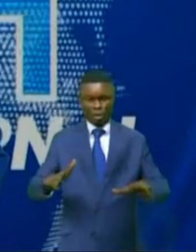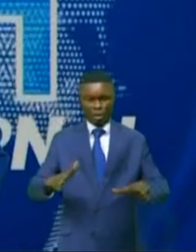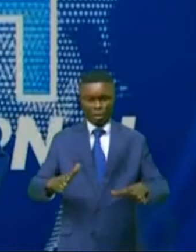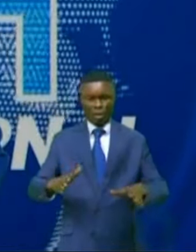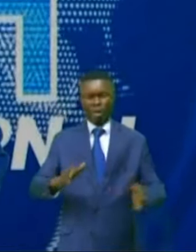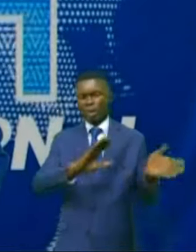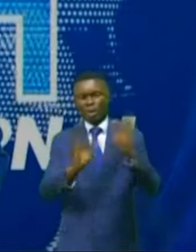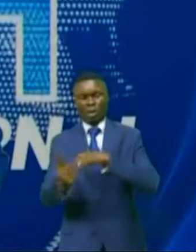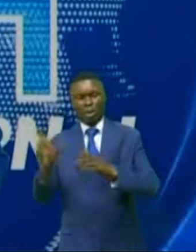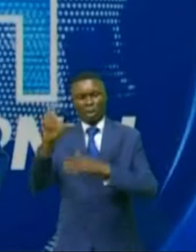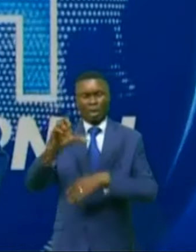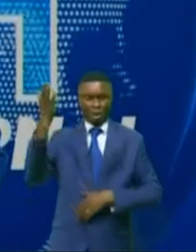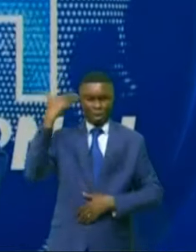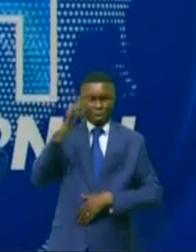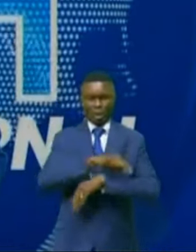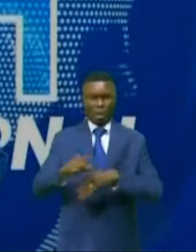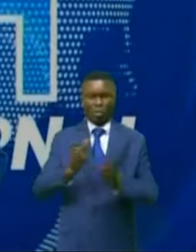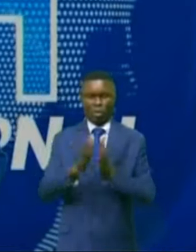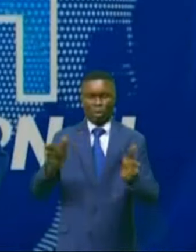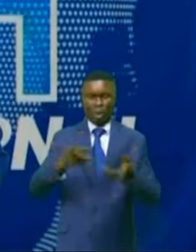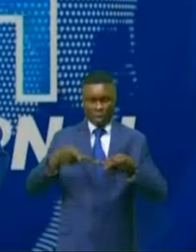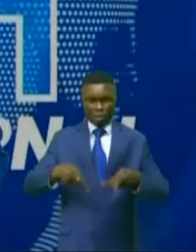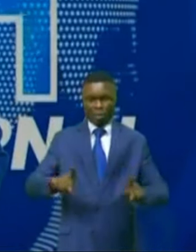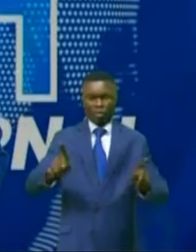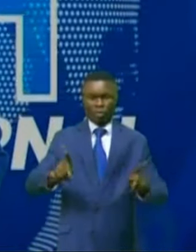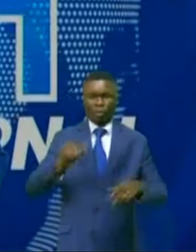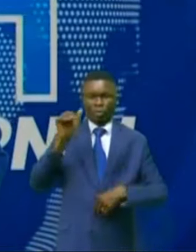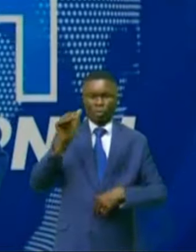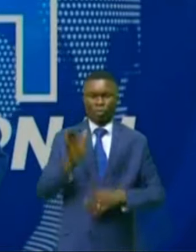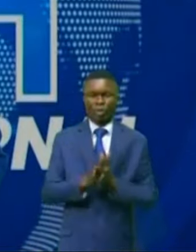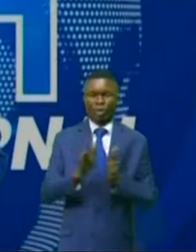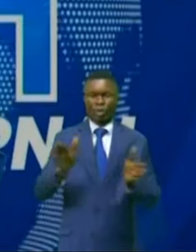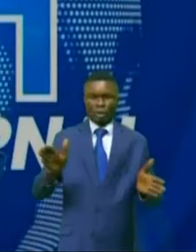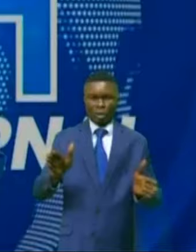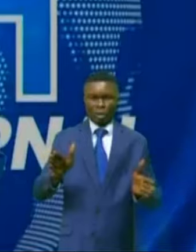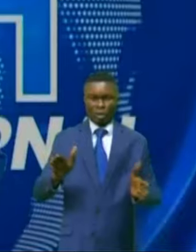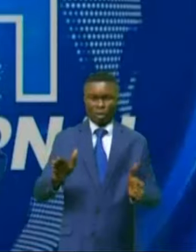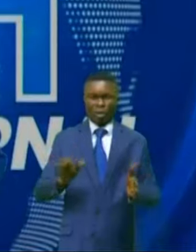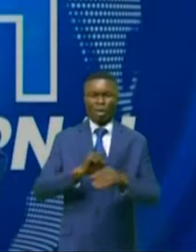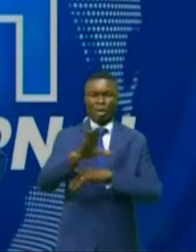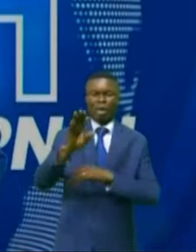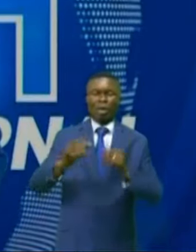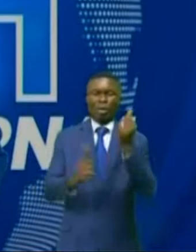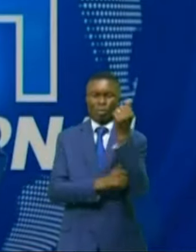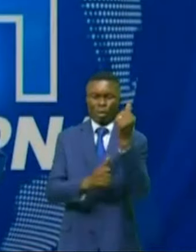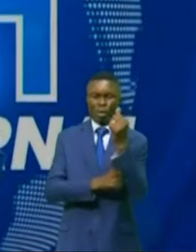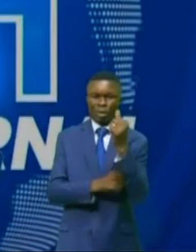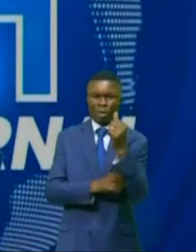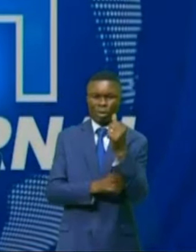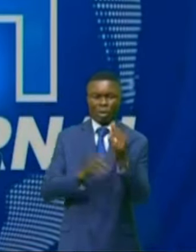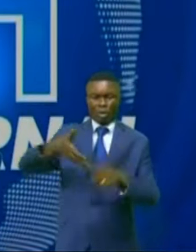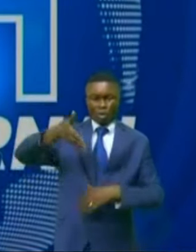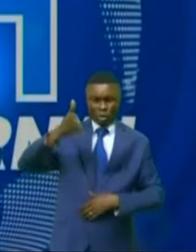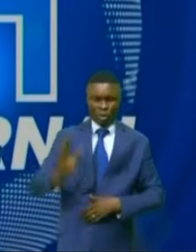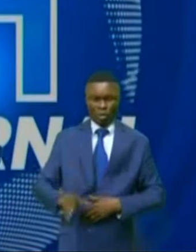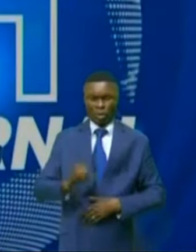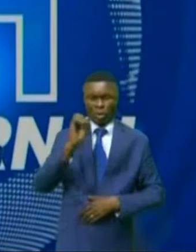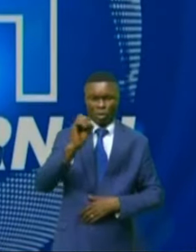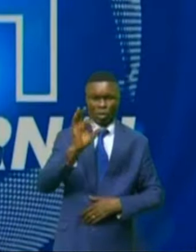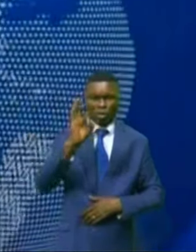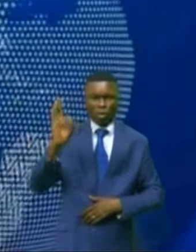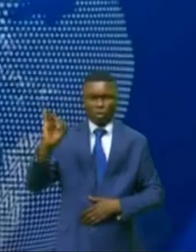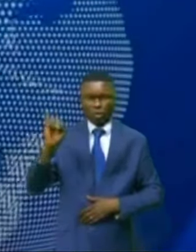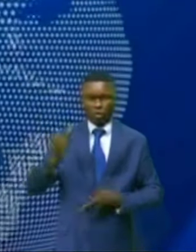depuis lundi. La direction générale, par le biais du directeur général, a dépêché une équipe des experts de l'Office des routes